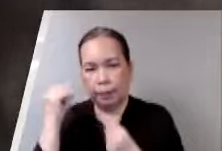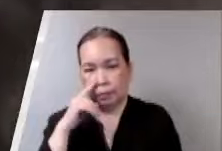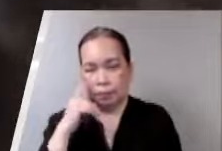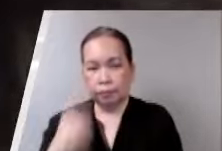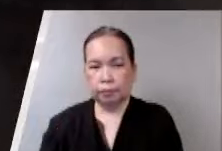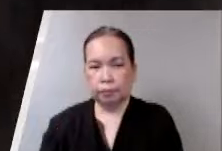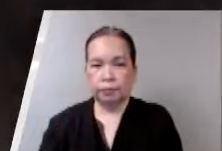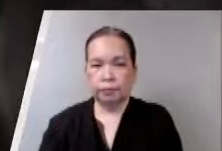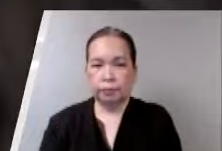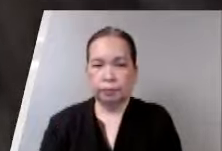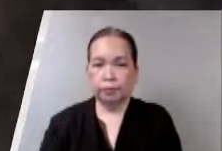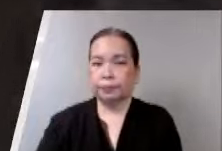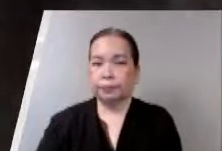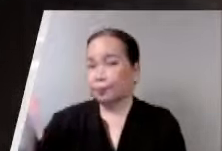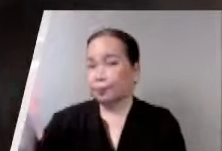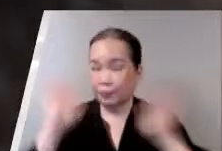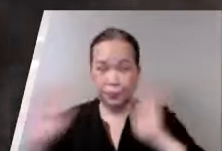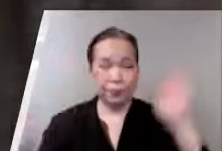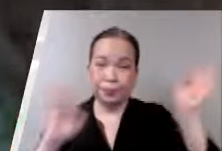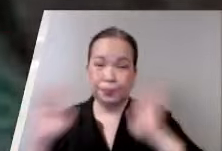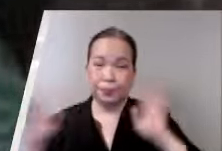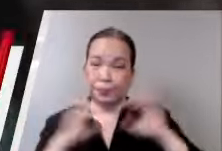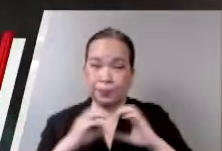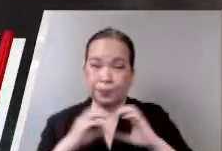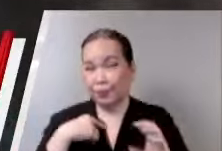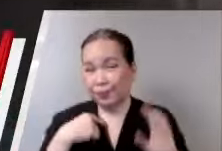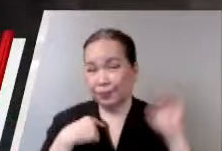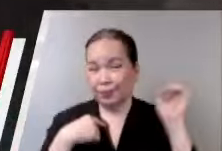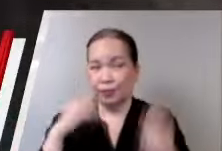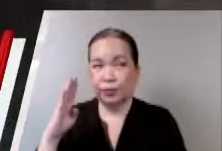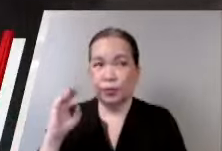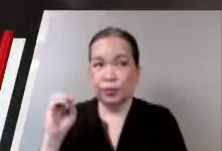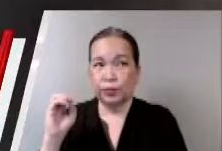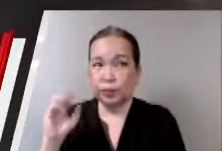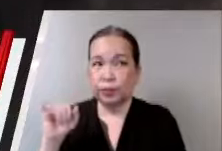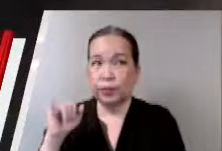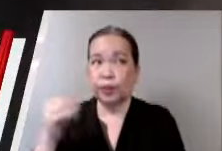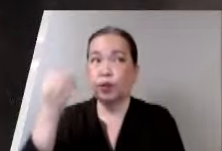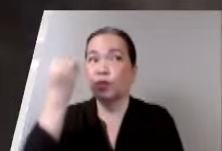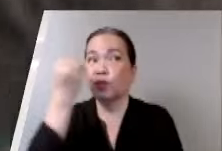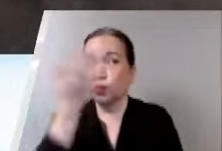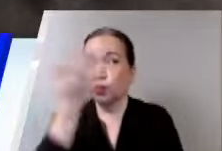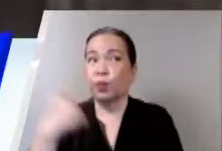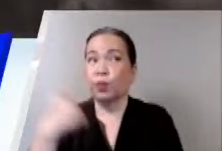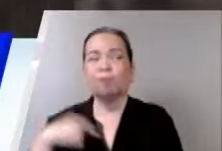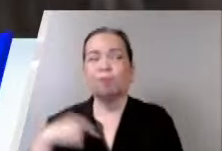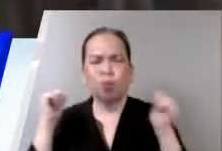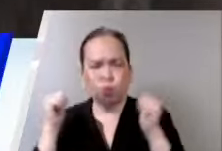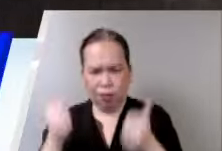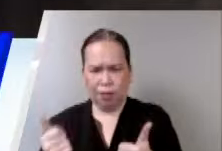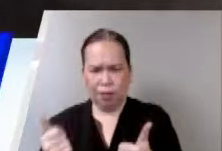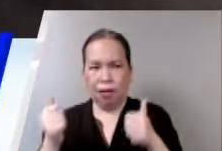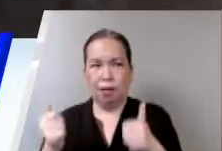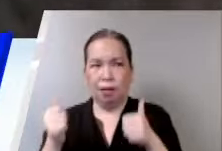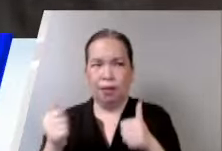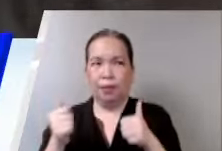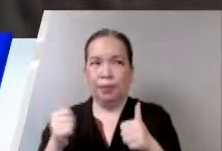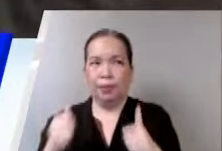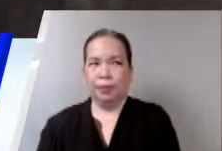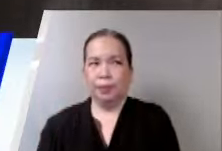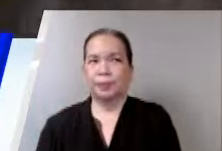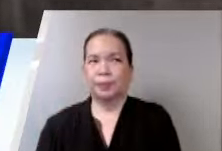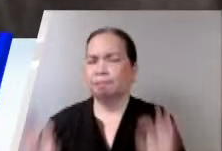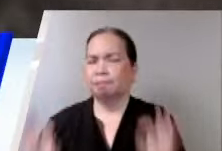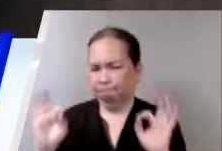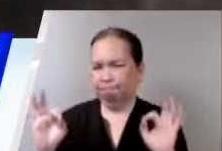Hello po mga kapuso! Si Bubay po ito. Gusto ko lang po iparating sa inyong lahat na ako po'y okay na okay. At nice. Yan ang masiglang mensahe ni Bubay sa